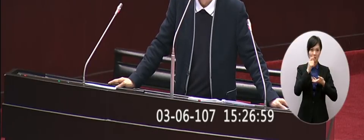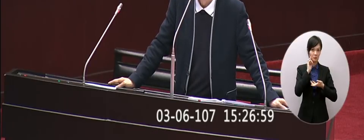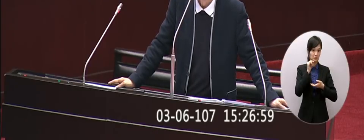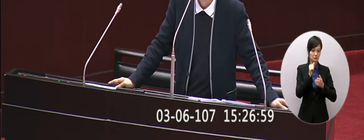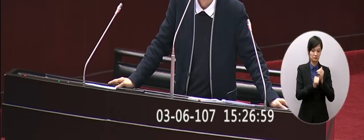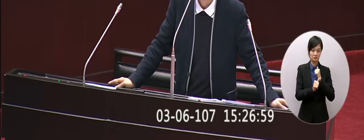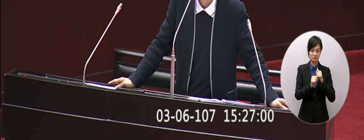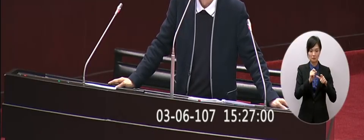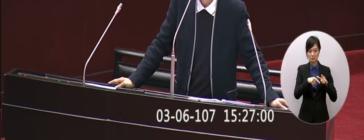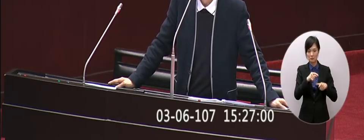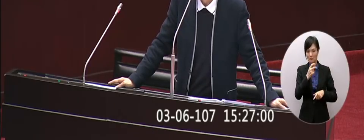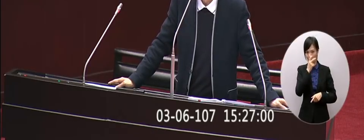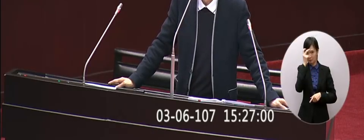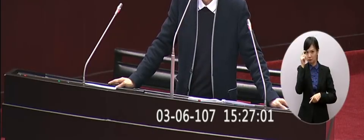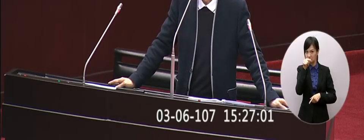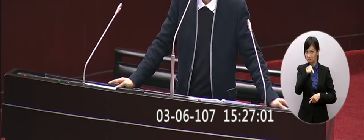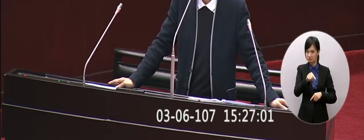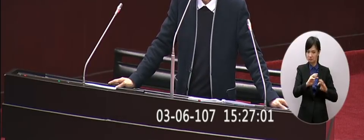这块土地有问题，